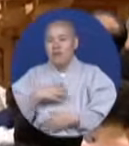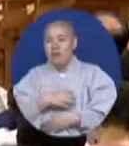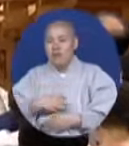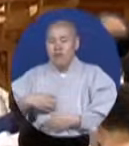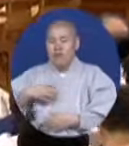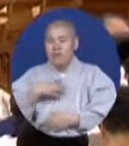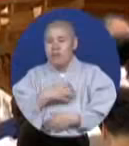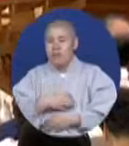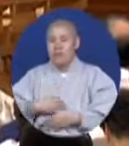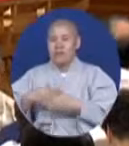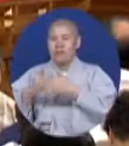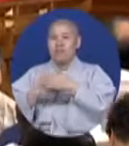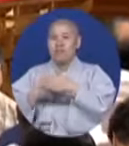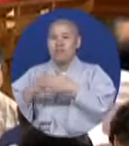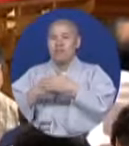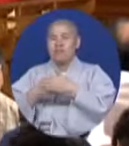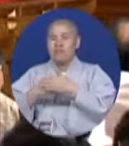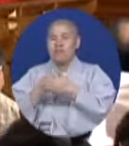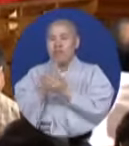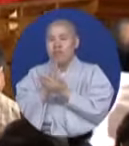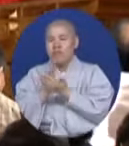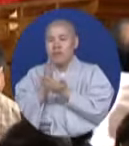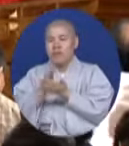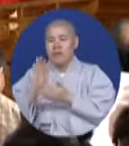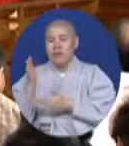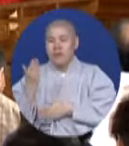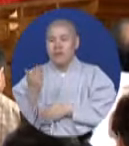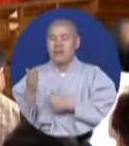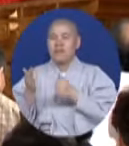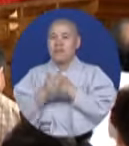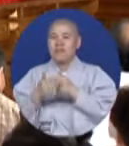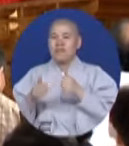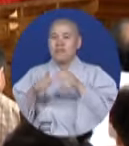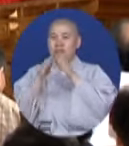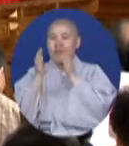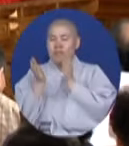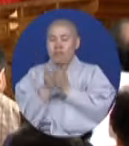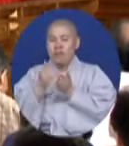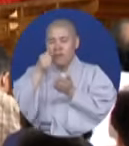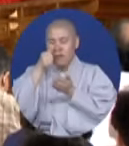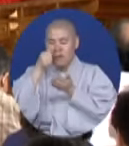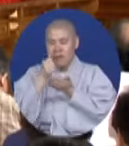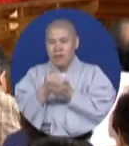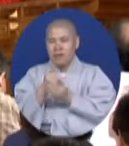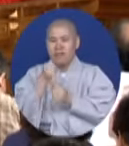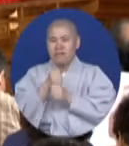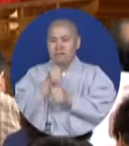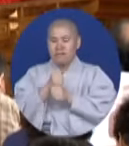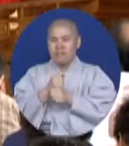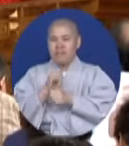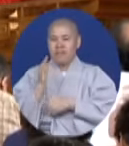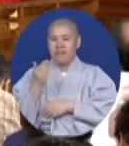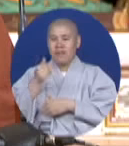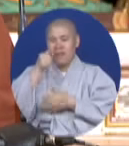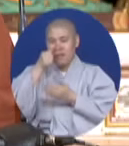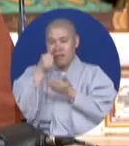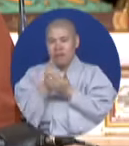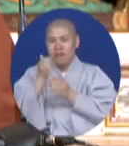근심과 두려움이에요. 그것 때문에 온갖 죄를 짓고 그러니까 죄 중에는